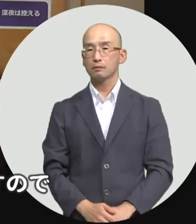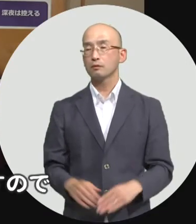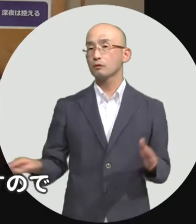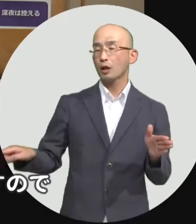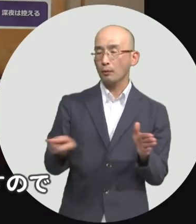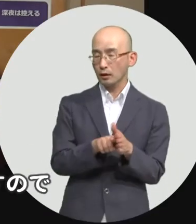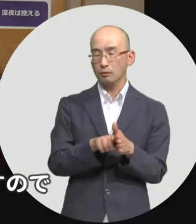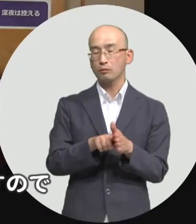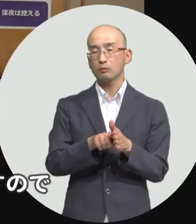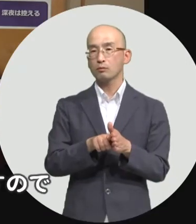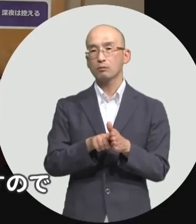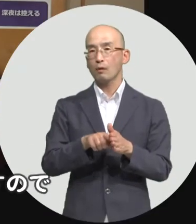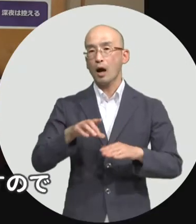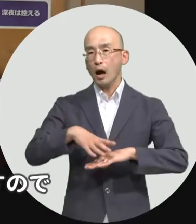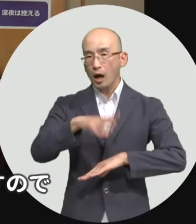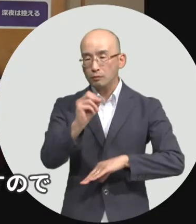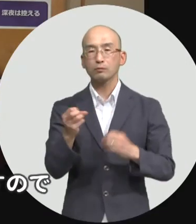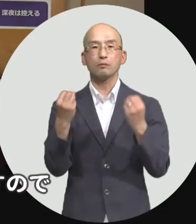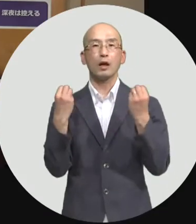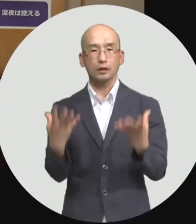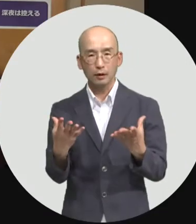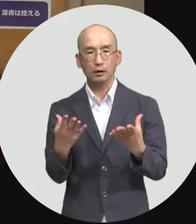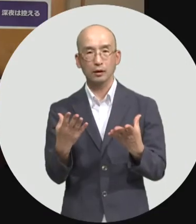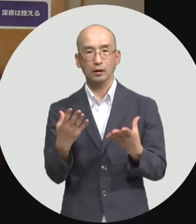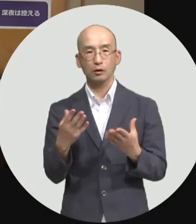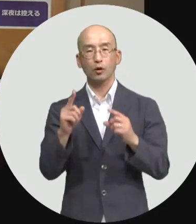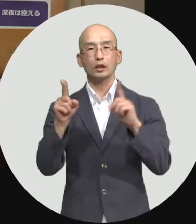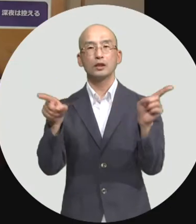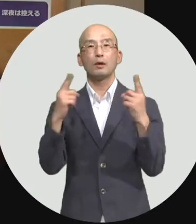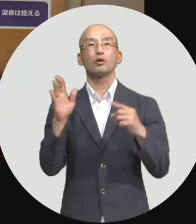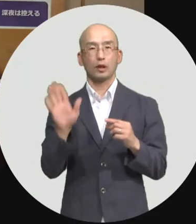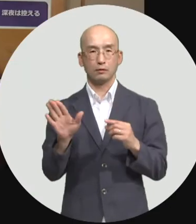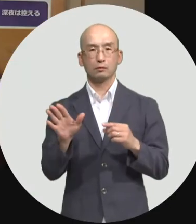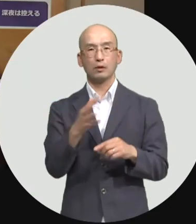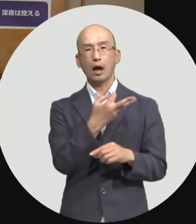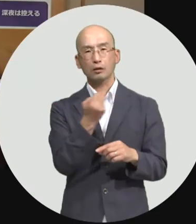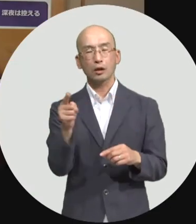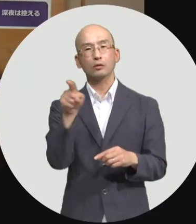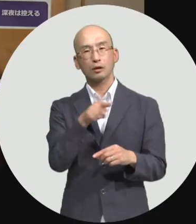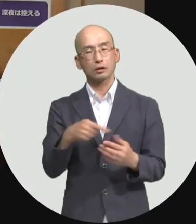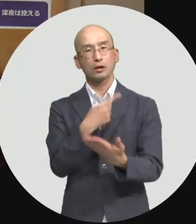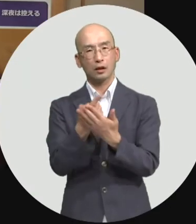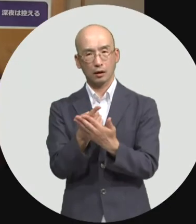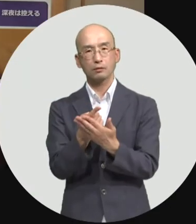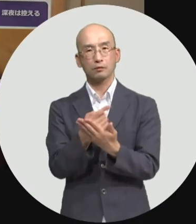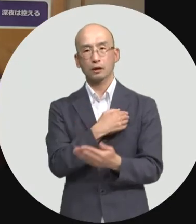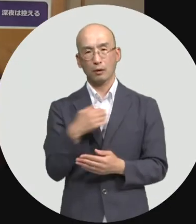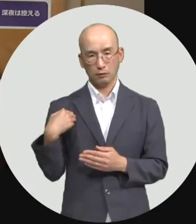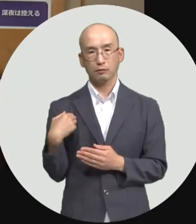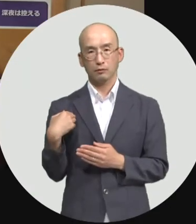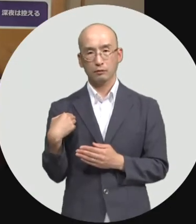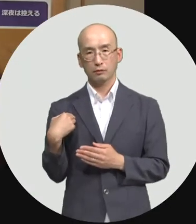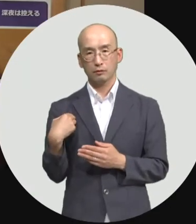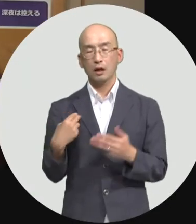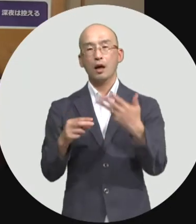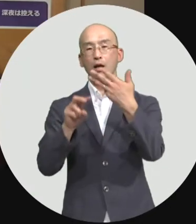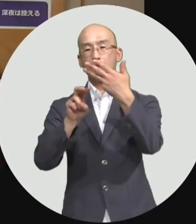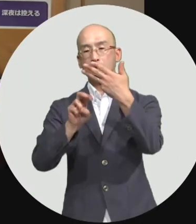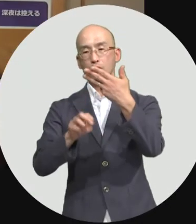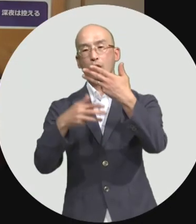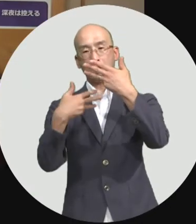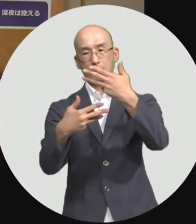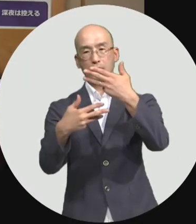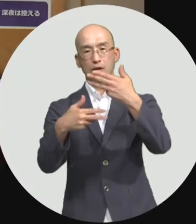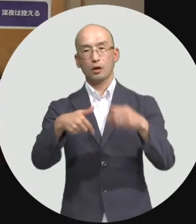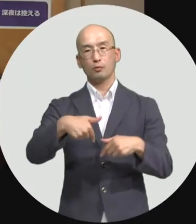ない全く新しいイベントとなっておりますので、まあ、なるべく多くの方に参加いただけますように、8月28日にメディア向けのプ